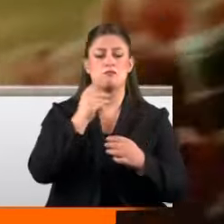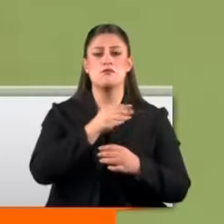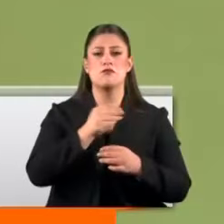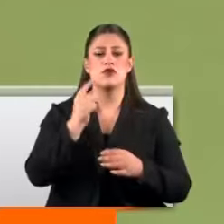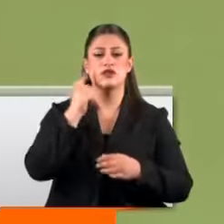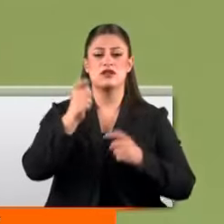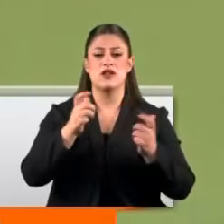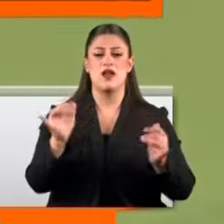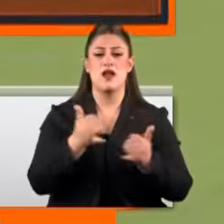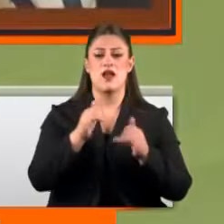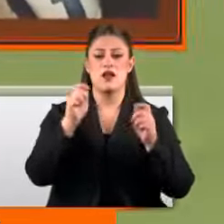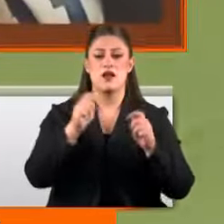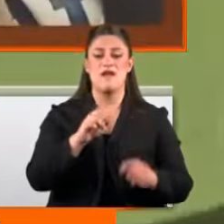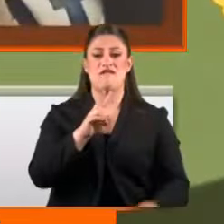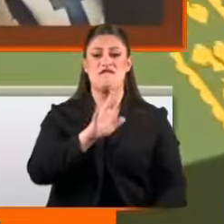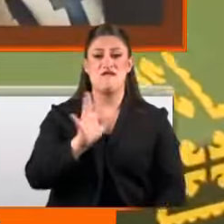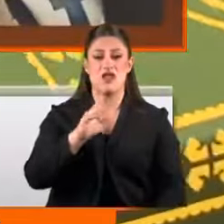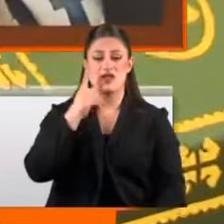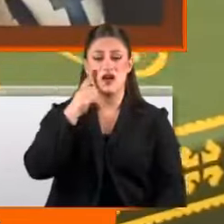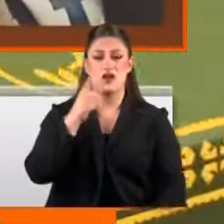ise herkesi ağlattı.